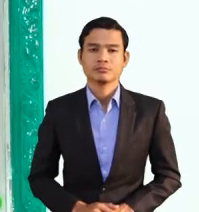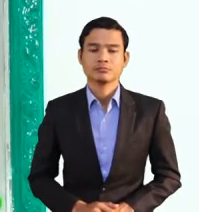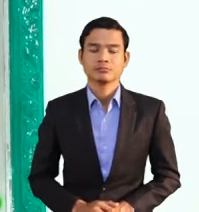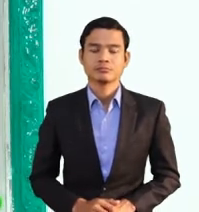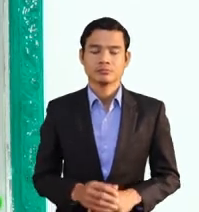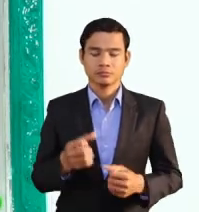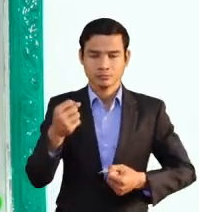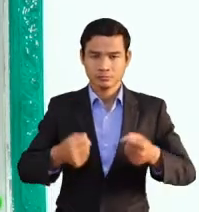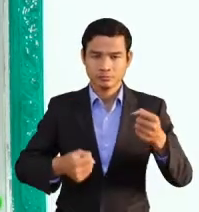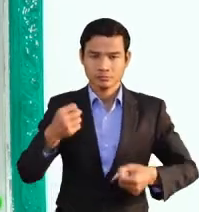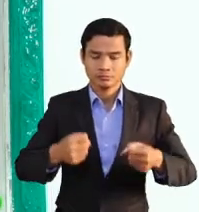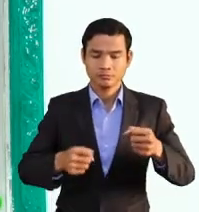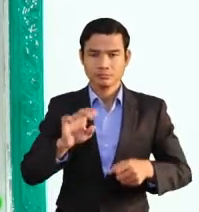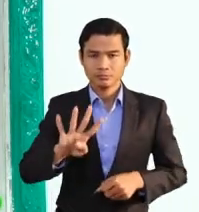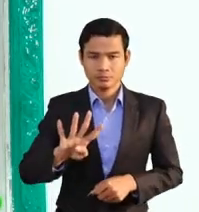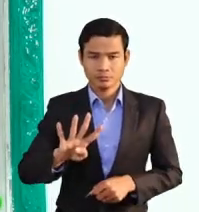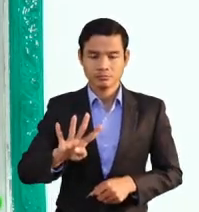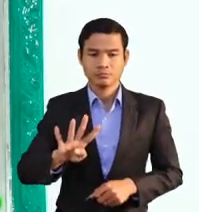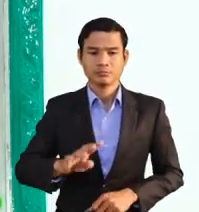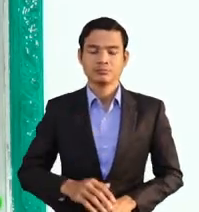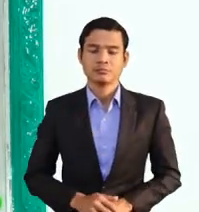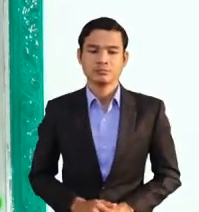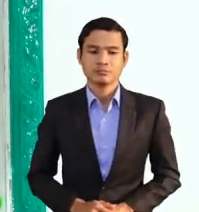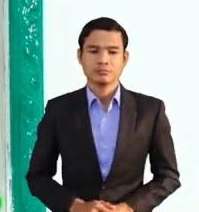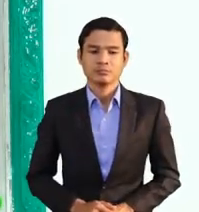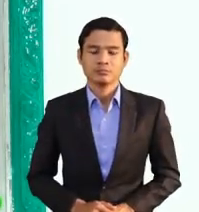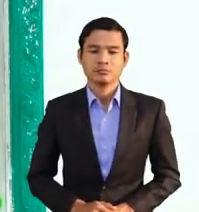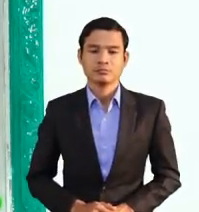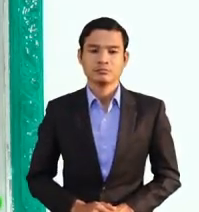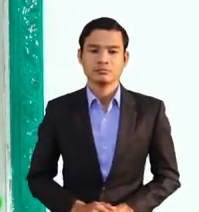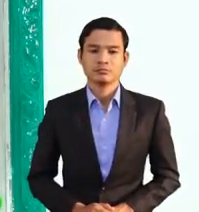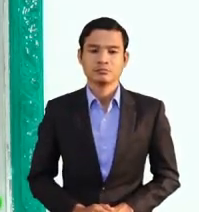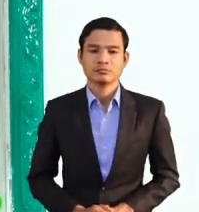Rọt dùn bún